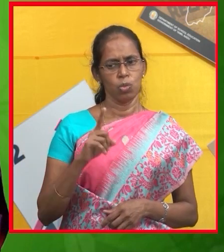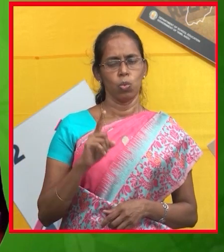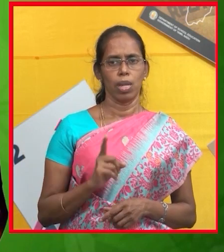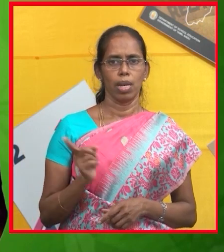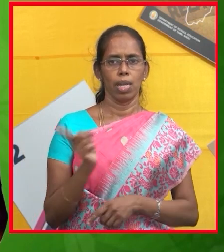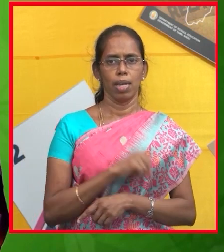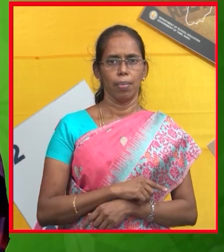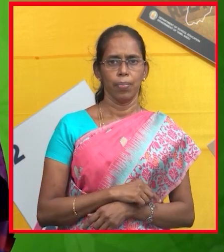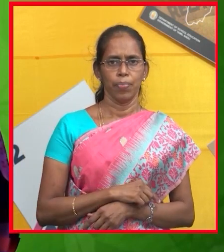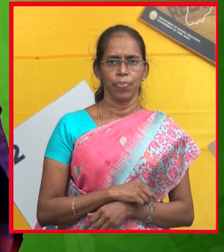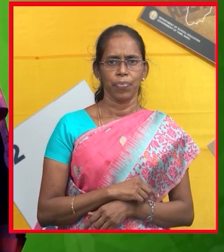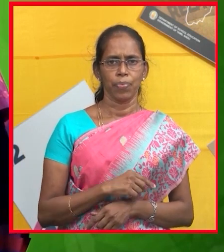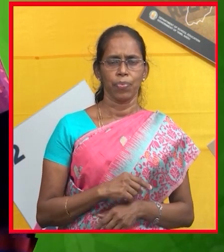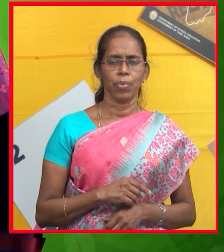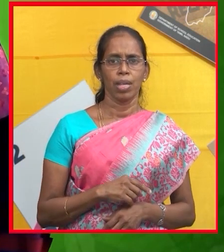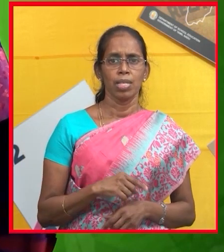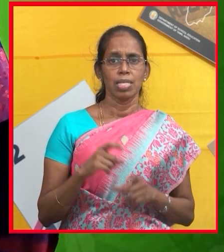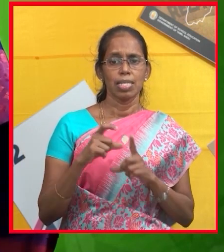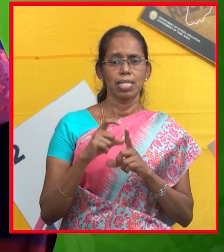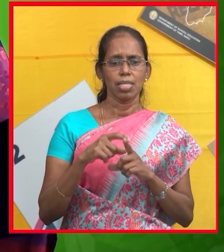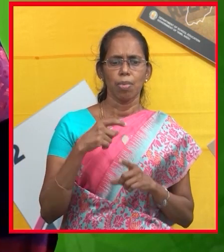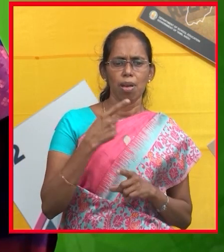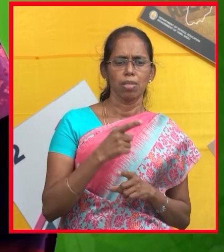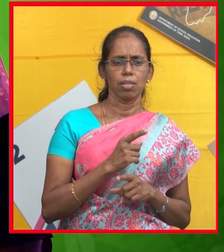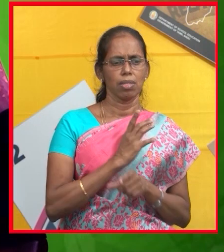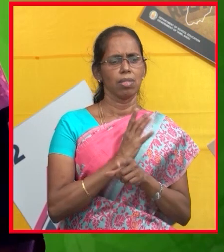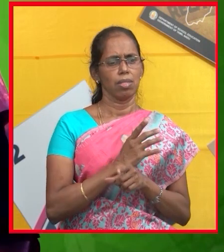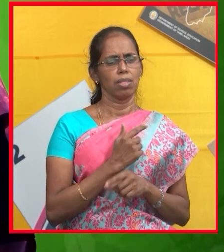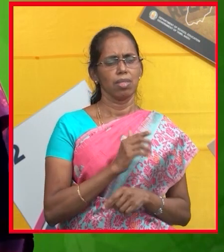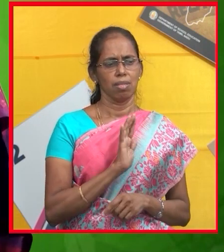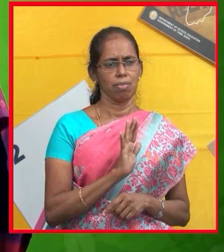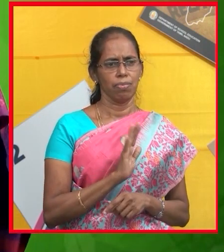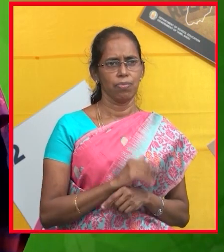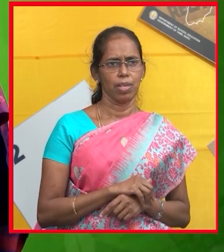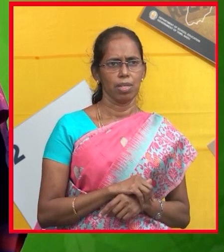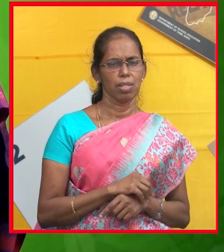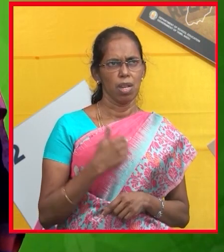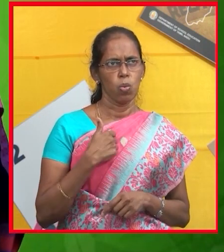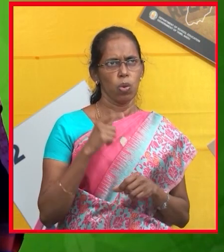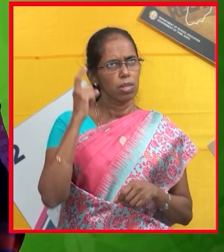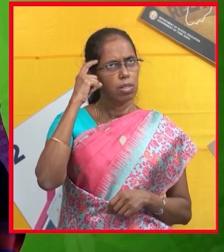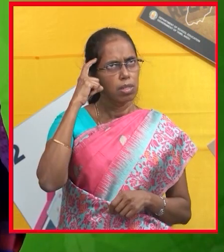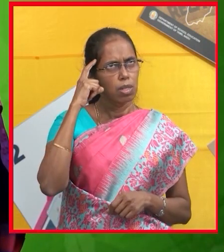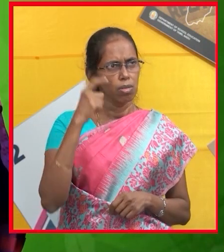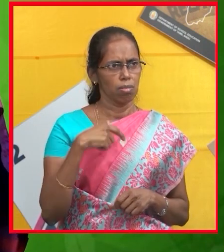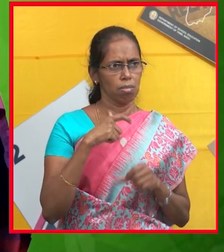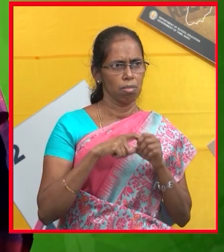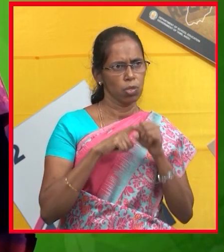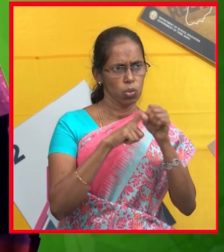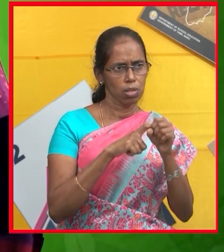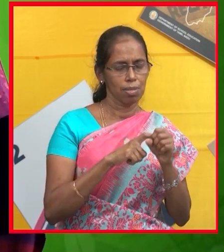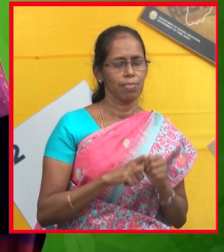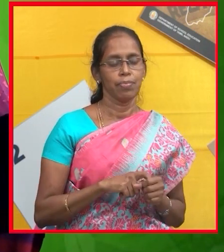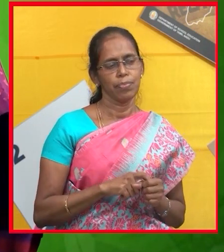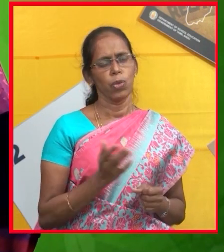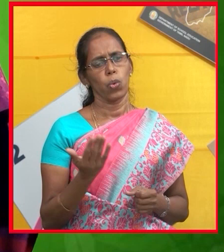நாள் அந்த சீடருக்கு ஒரு சந்தேகம். குருவே, ஒரு சந்தேகம் கேட்கலாமா அப்படின்னு கேட்குறாரு. அதுக்கு குரு